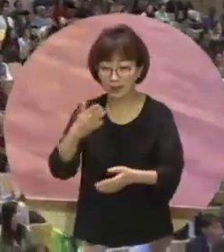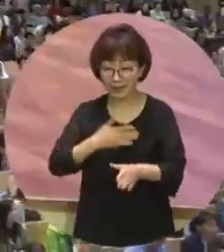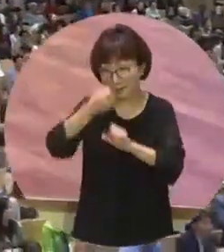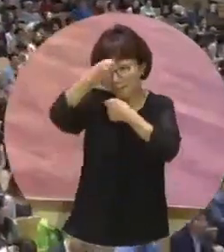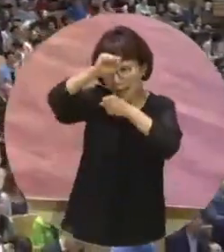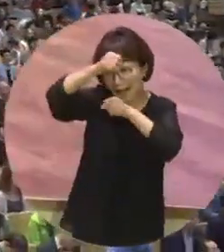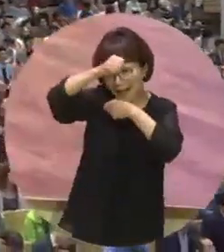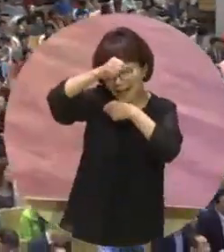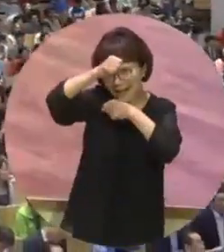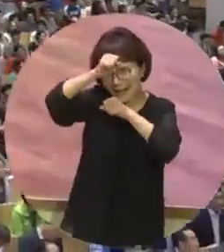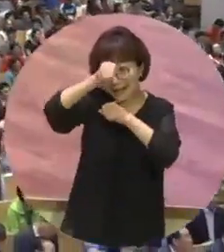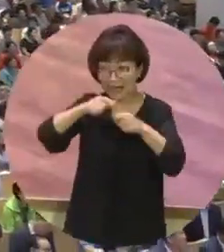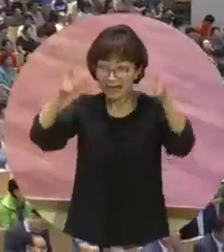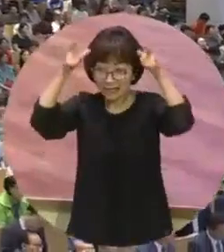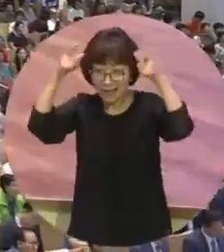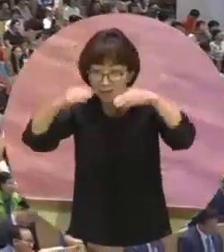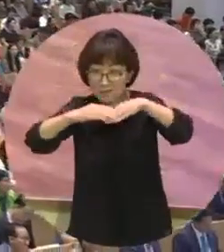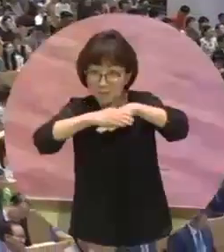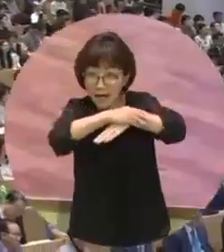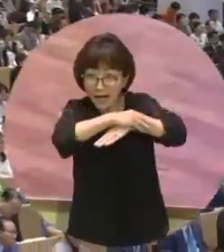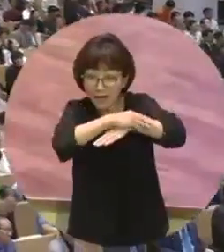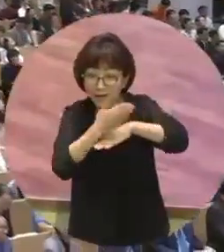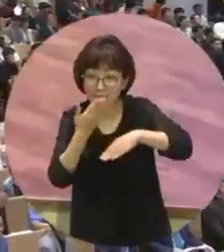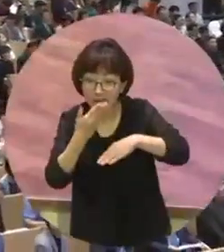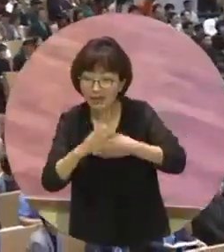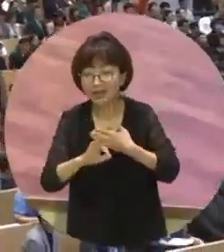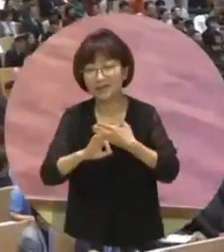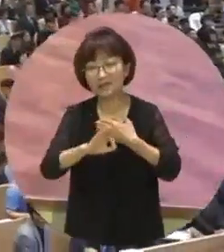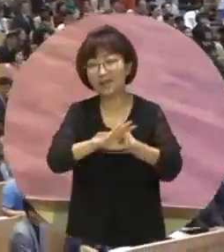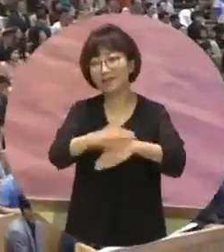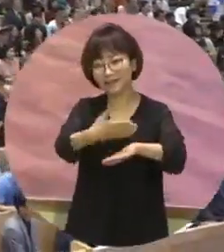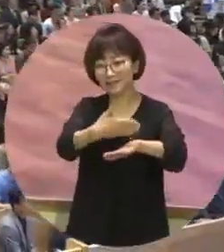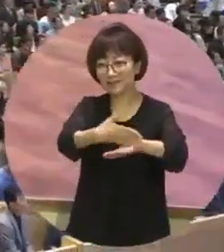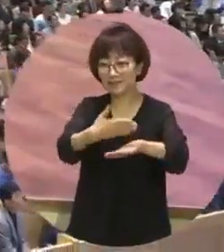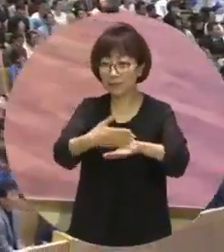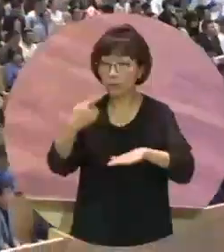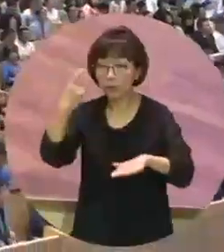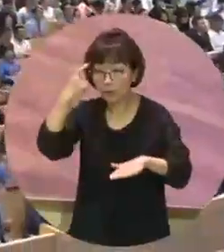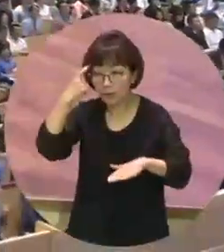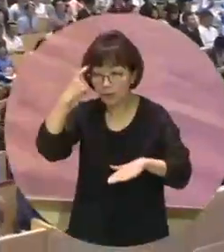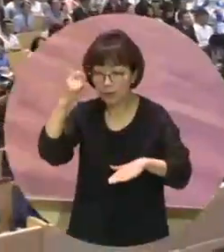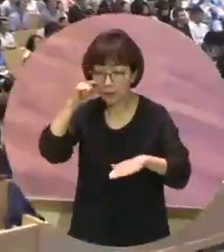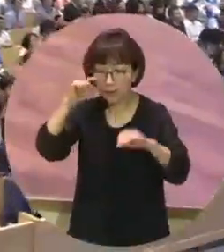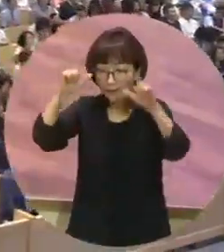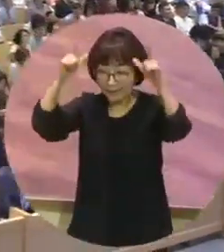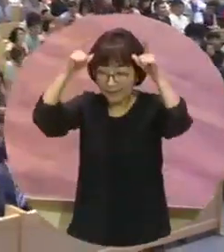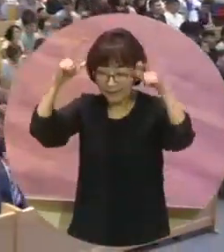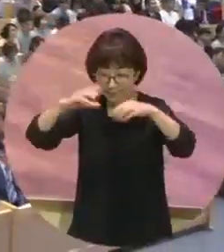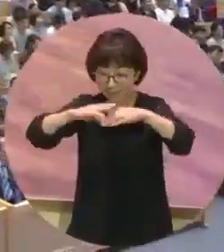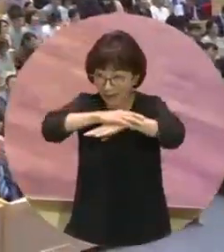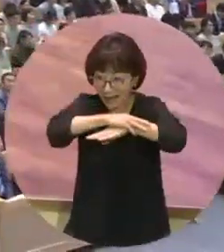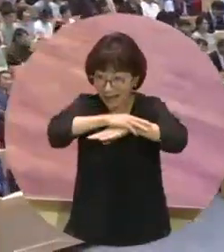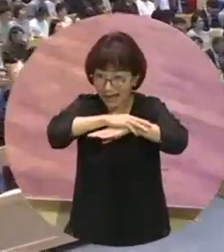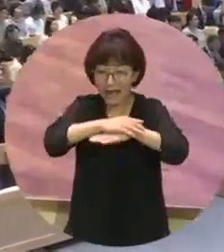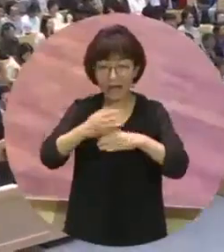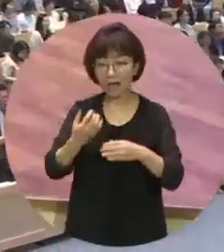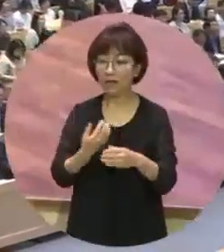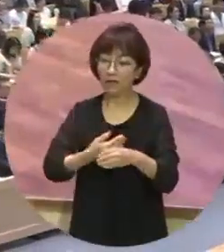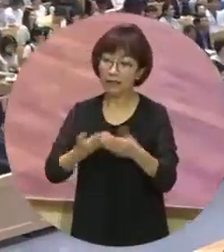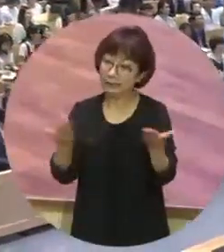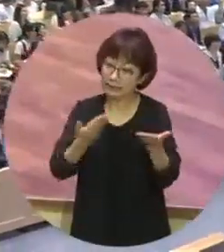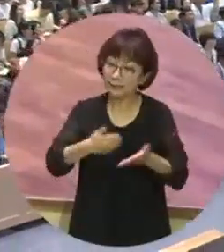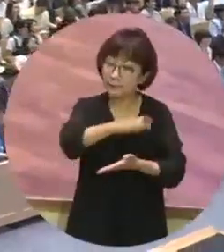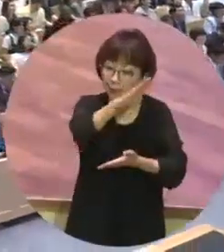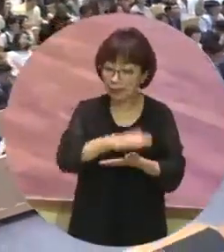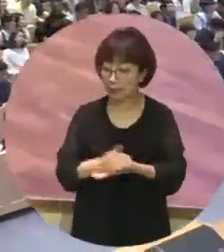발에 한 클레의 신발을 신을 수 있다면 그것이 바로 감사합니다. 그 신을 신고 집으로 일터로